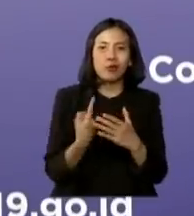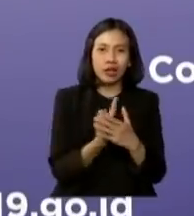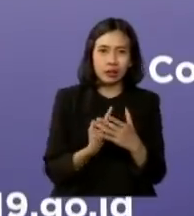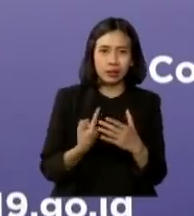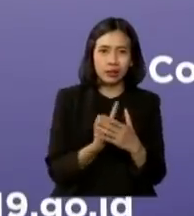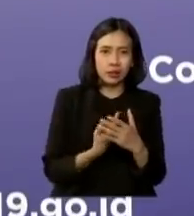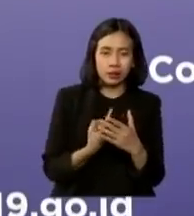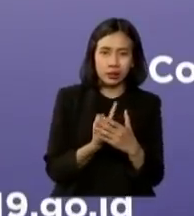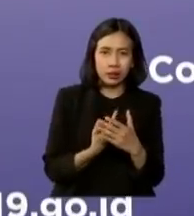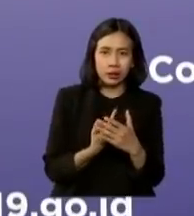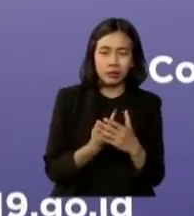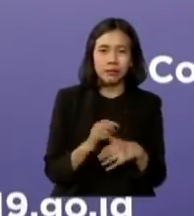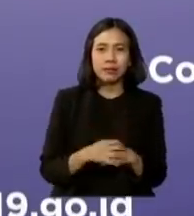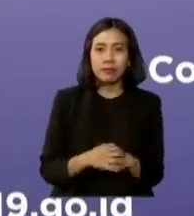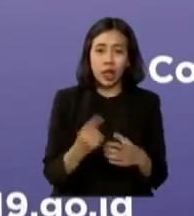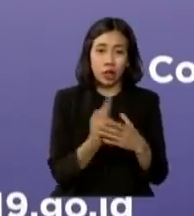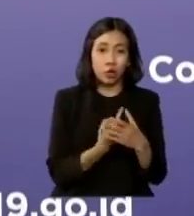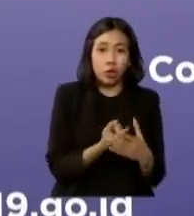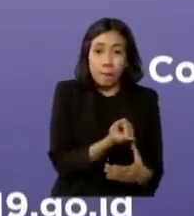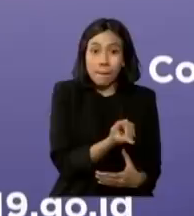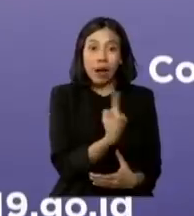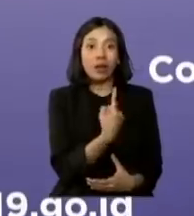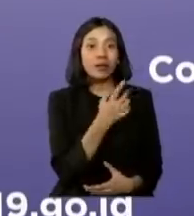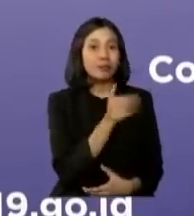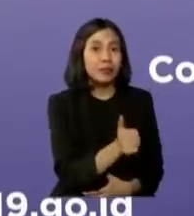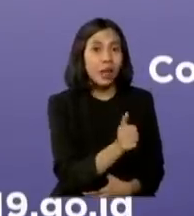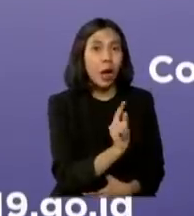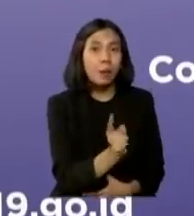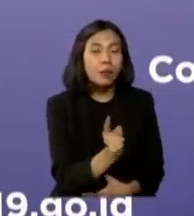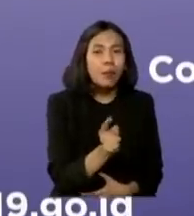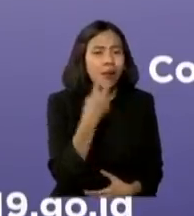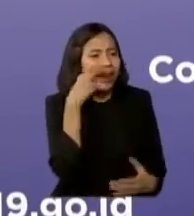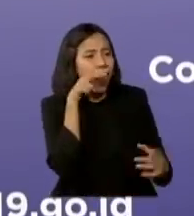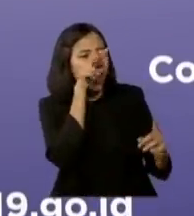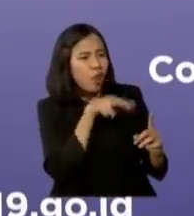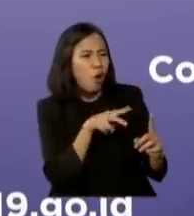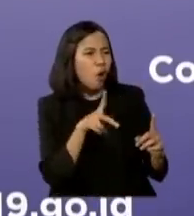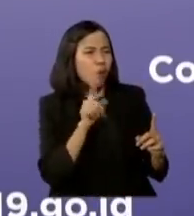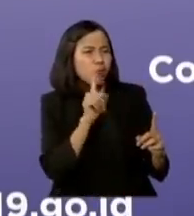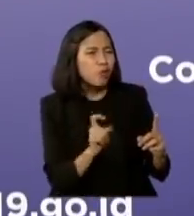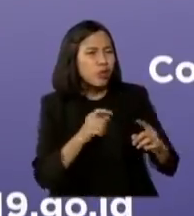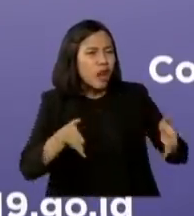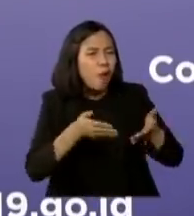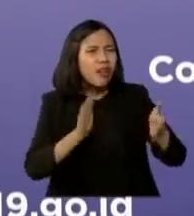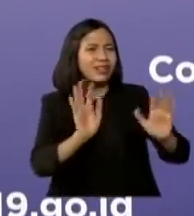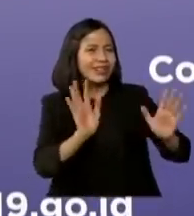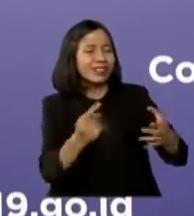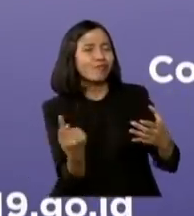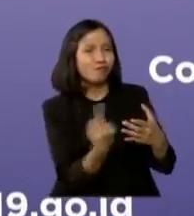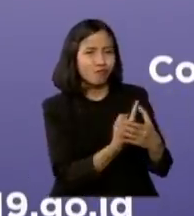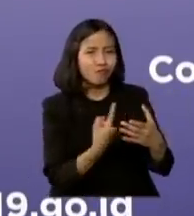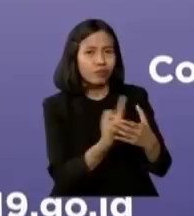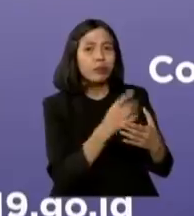baik isolasi itu dilaksanakan secara mandiri karena memang tidak ada indikasi untuk dirawat di rumah sakit ataupun